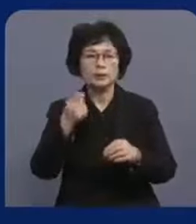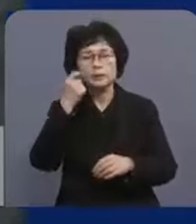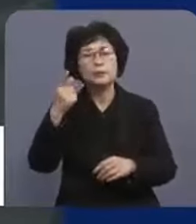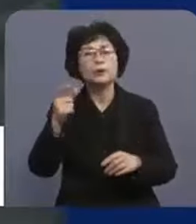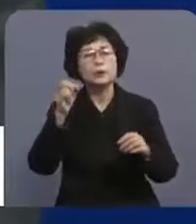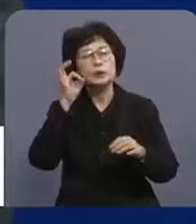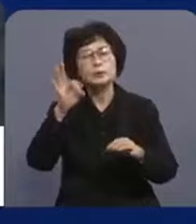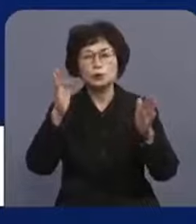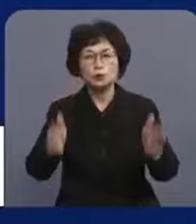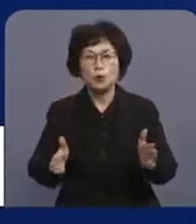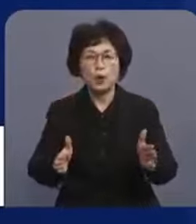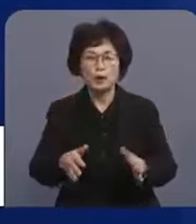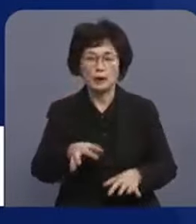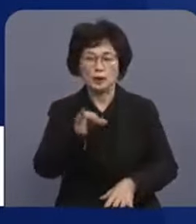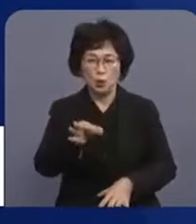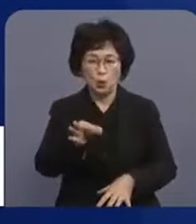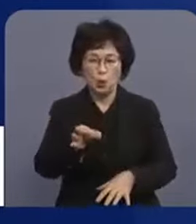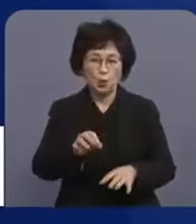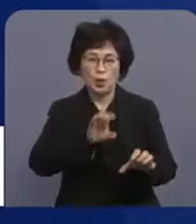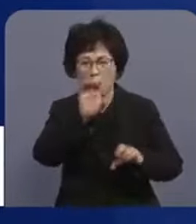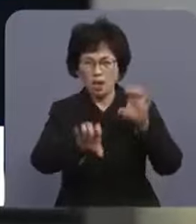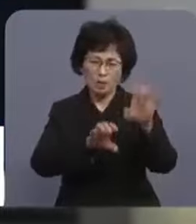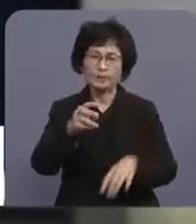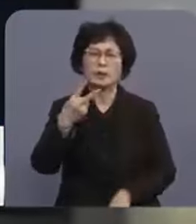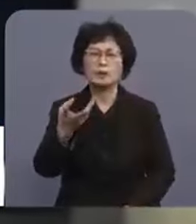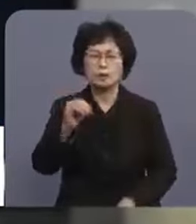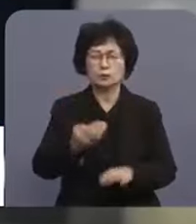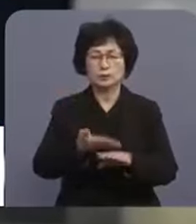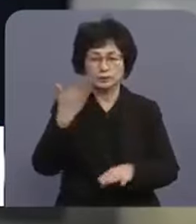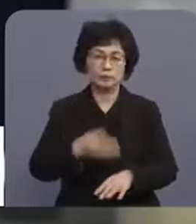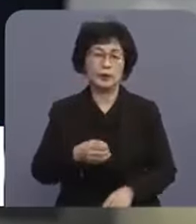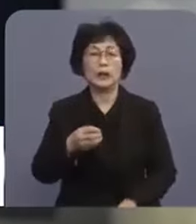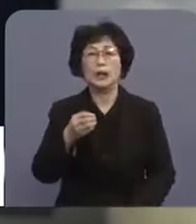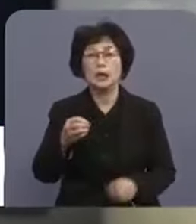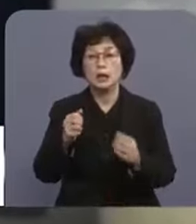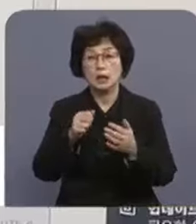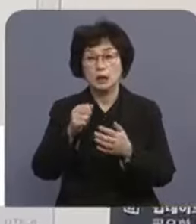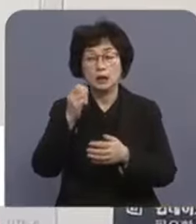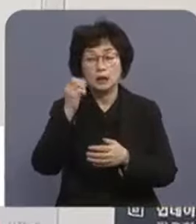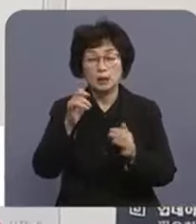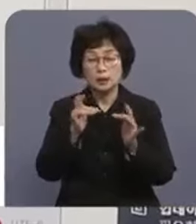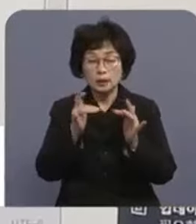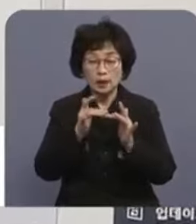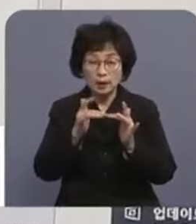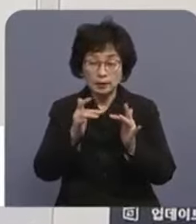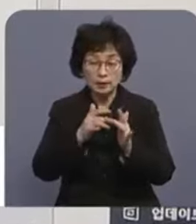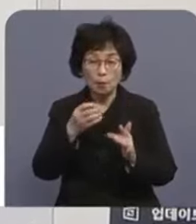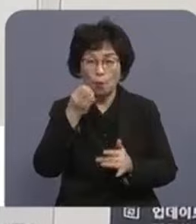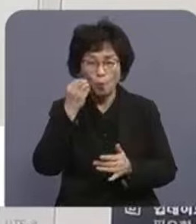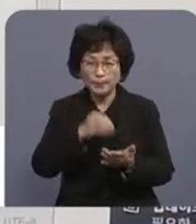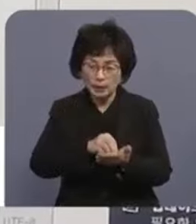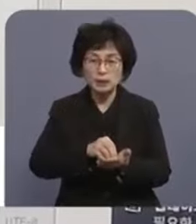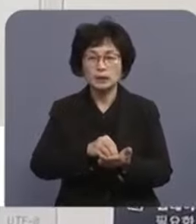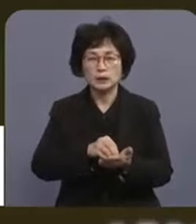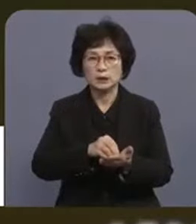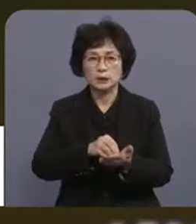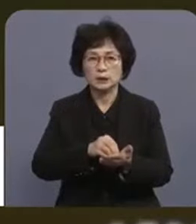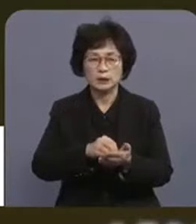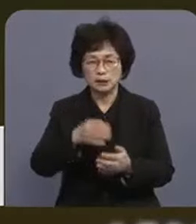실제 오고 간 판돈만 2억 원이 넘습니다. 이 온라인 도박장을 만든 건 컴퓨터 실력이 뛰어난